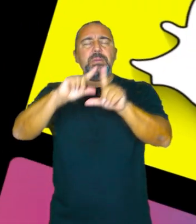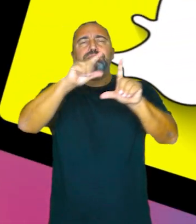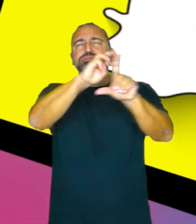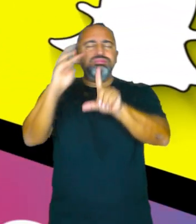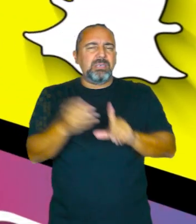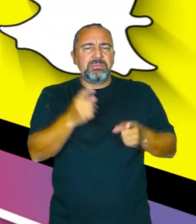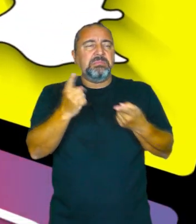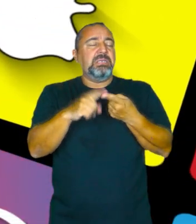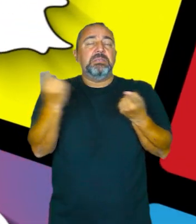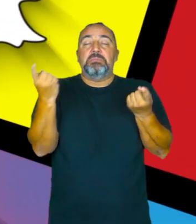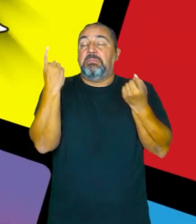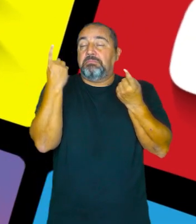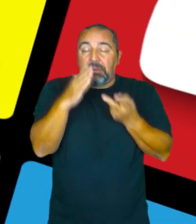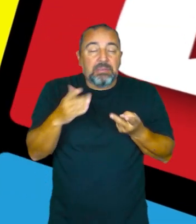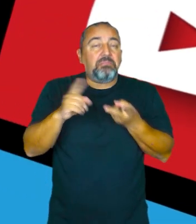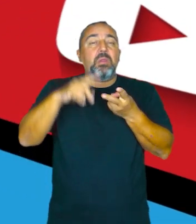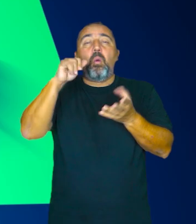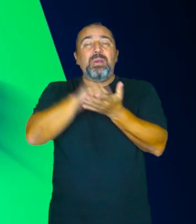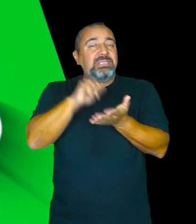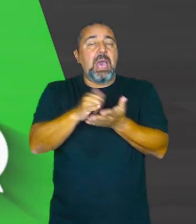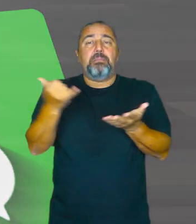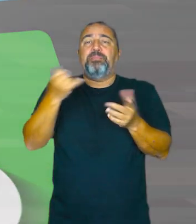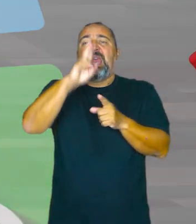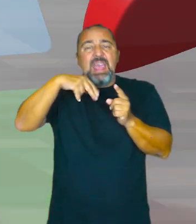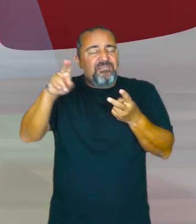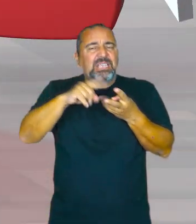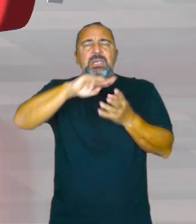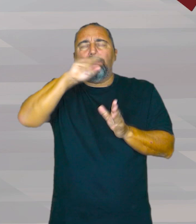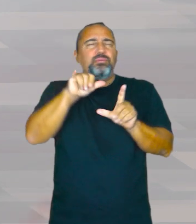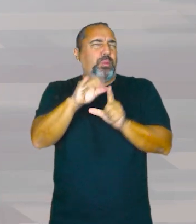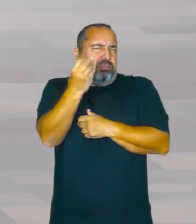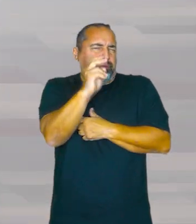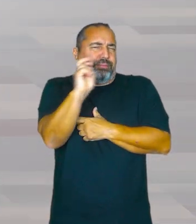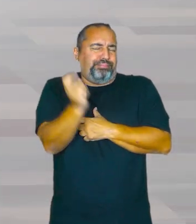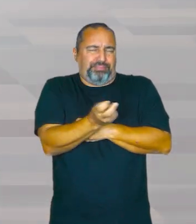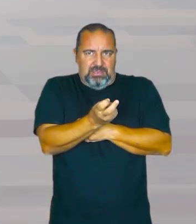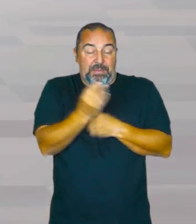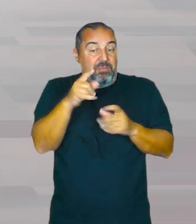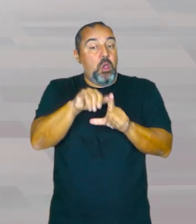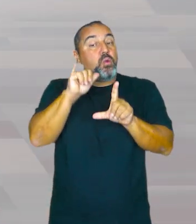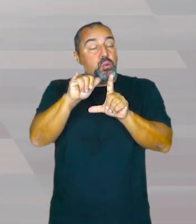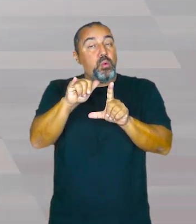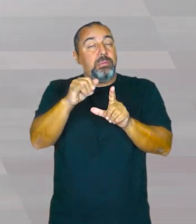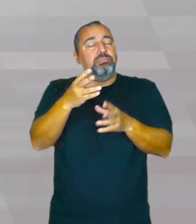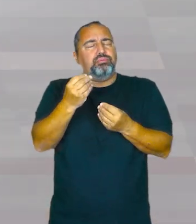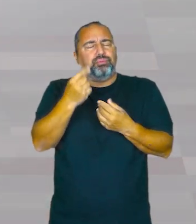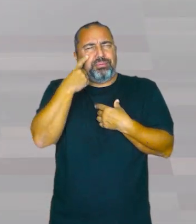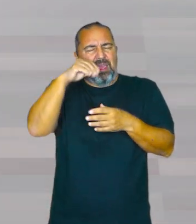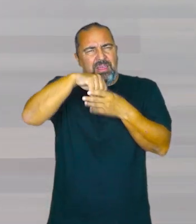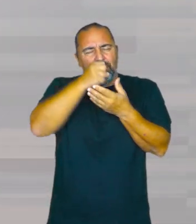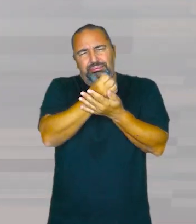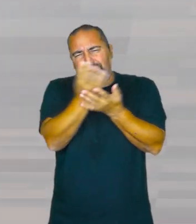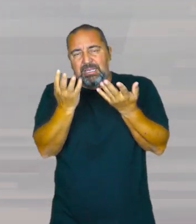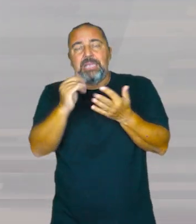nola, Facebook, WhatsApp, Netflix, YouTube eta abar. Azken hori oso ohikoa da, aukera asko